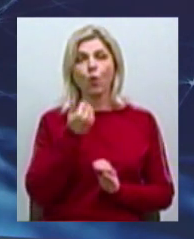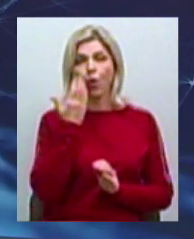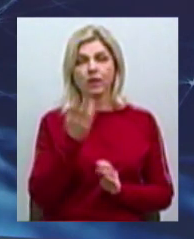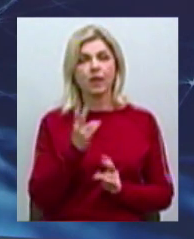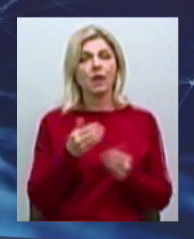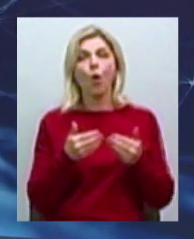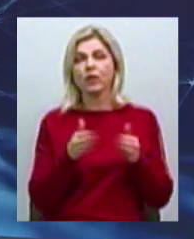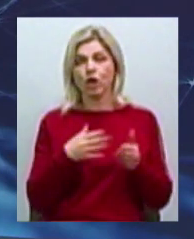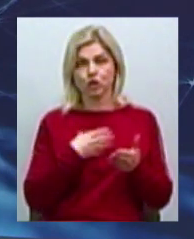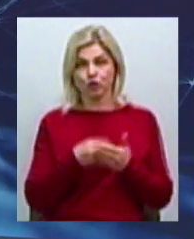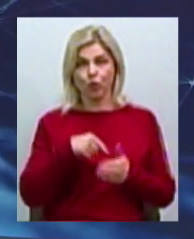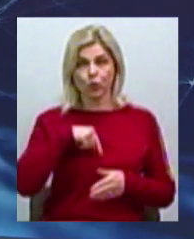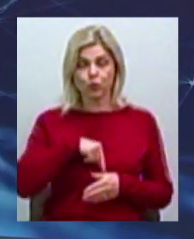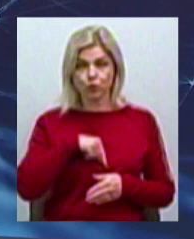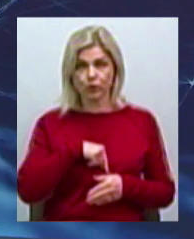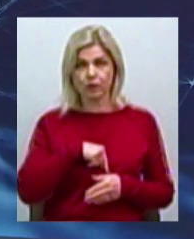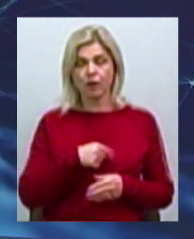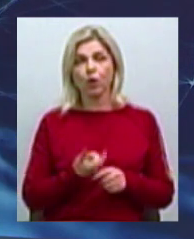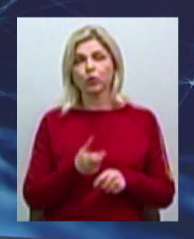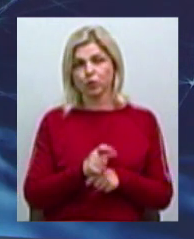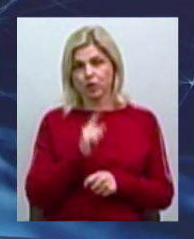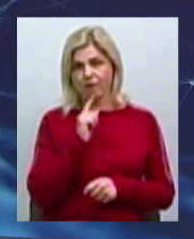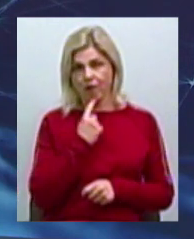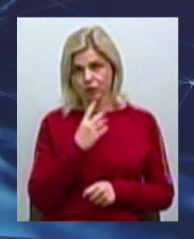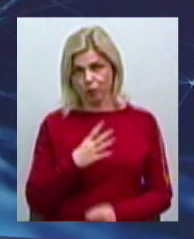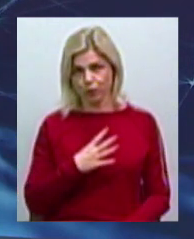свою суть було дуже важко.